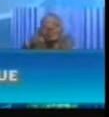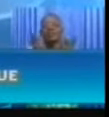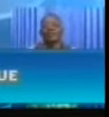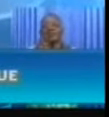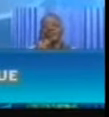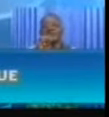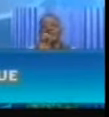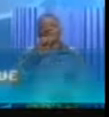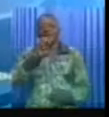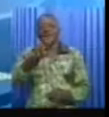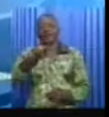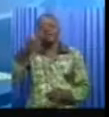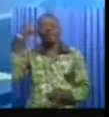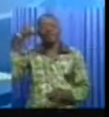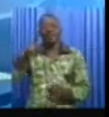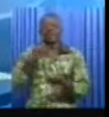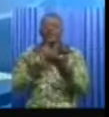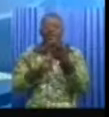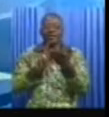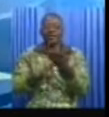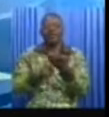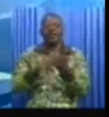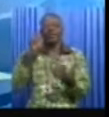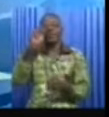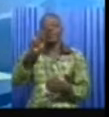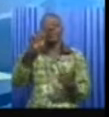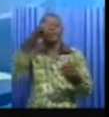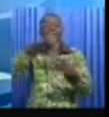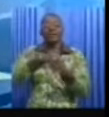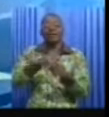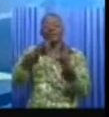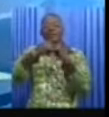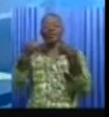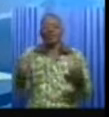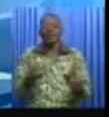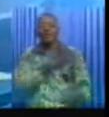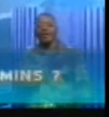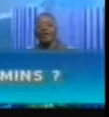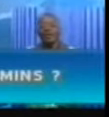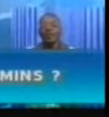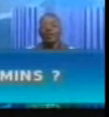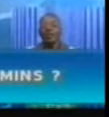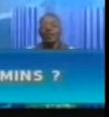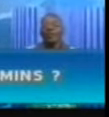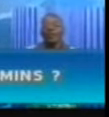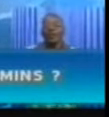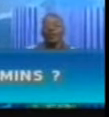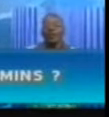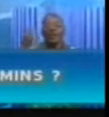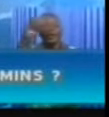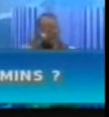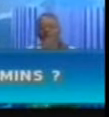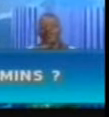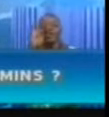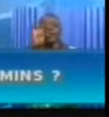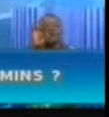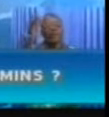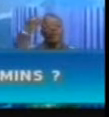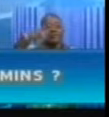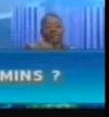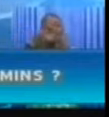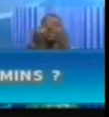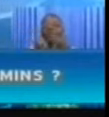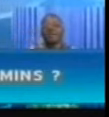occupent largement les débats. Le point de nos reporters dans ce journal. Et puis, où va l'Afrique? La 9e édition du Festival Ciné Droit